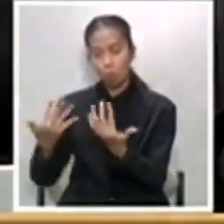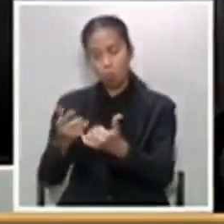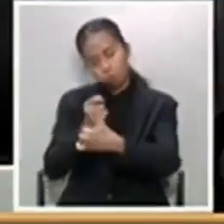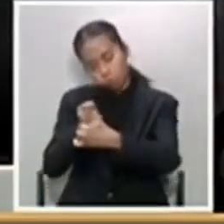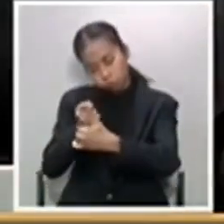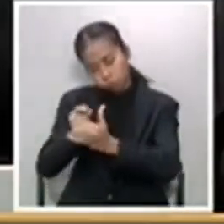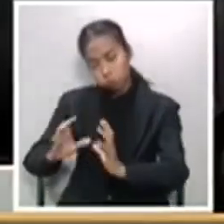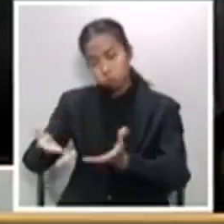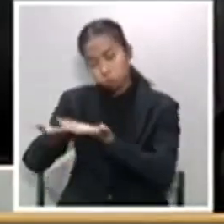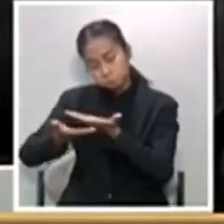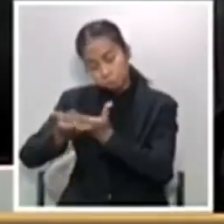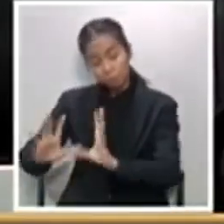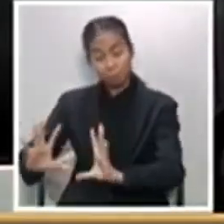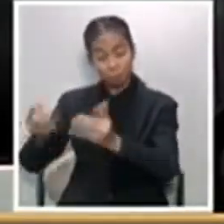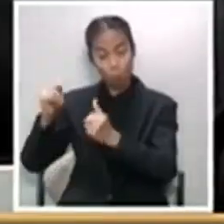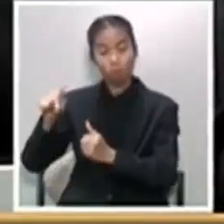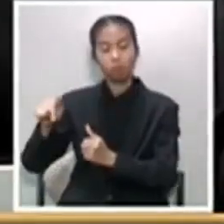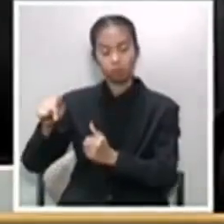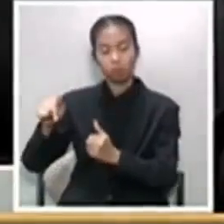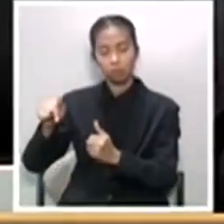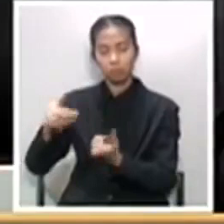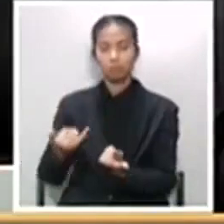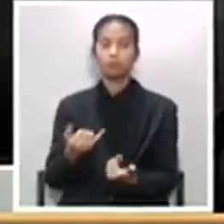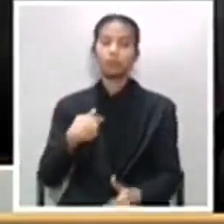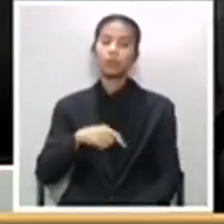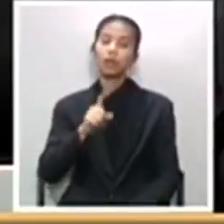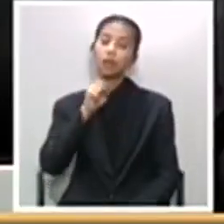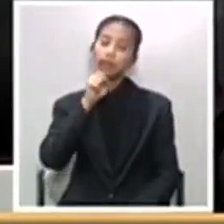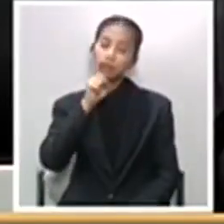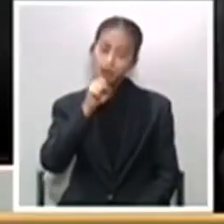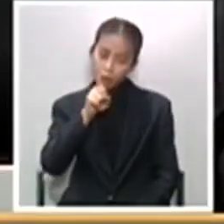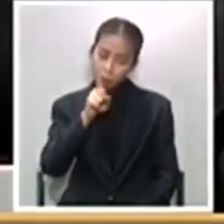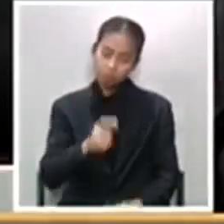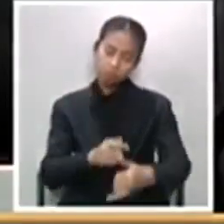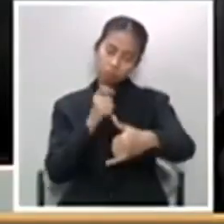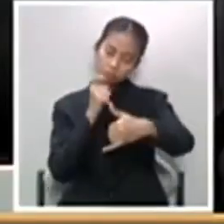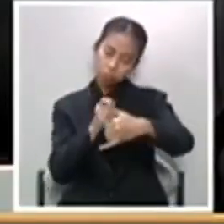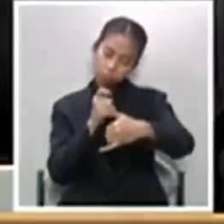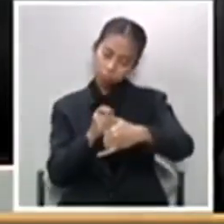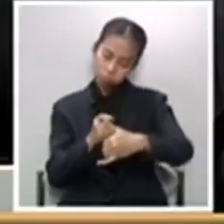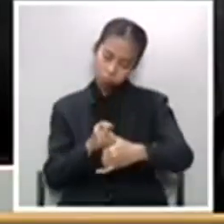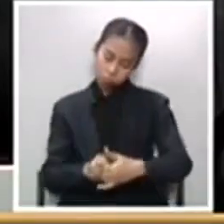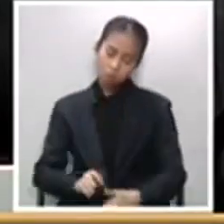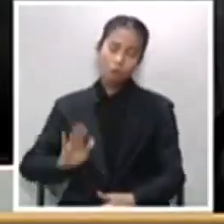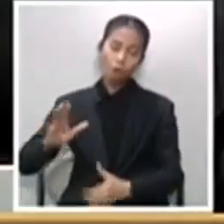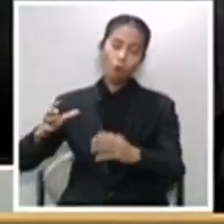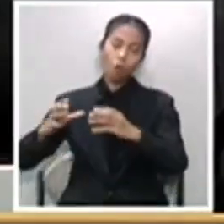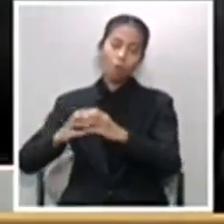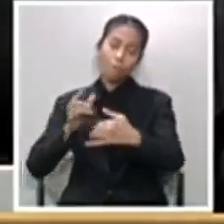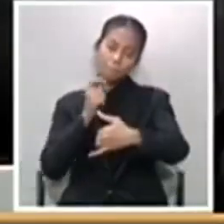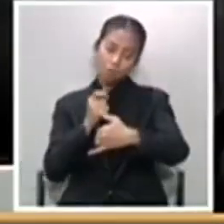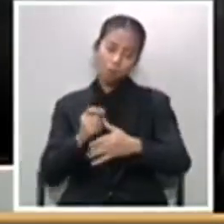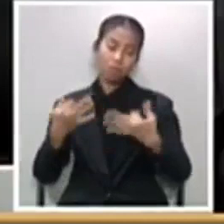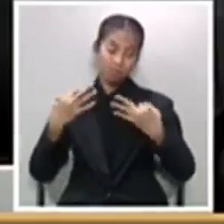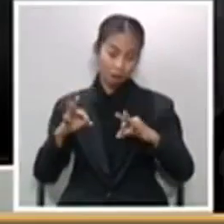จถามว่ากระบวนการไต่สวนของผู้ไต่สวนอิสระนั้นยา